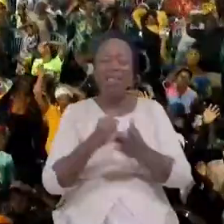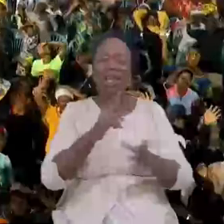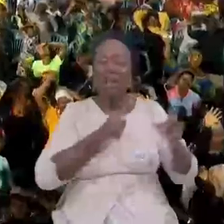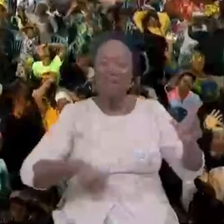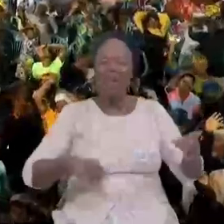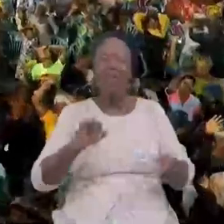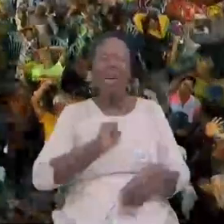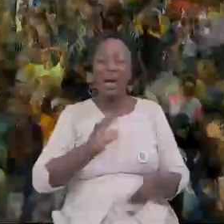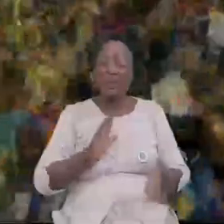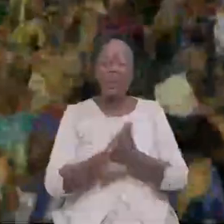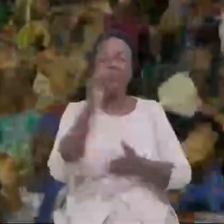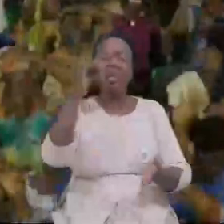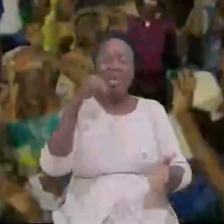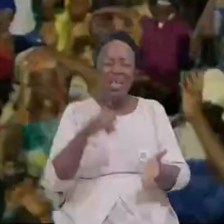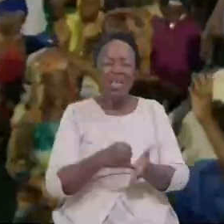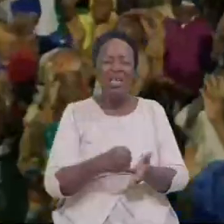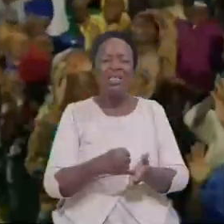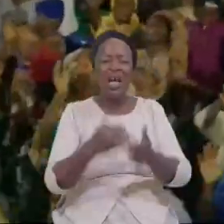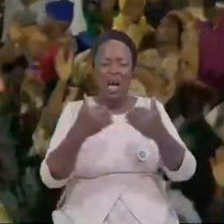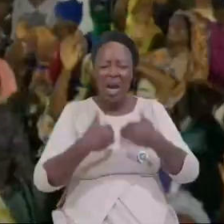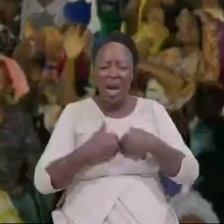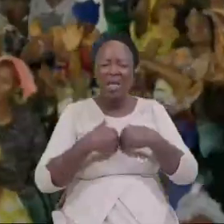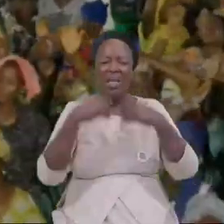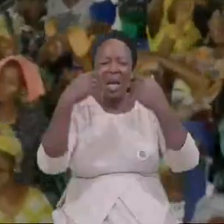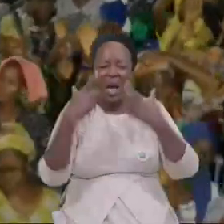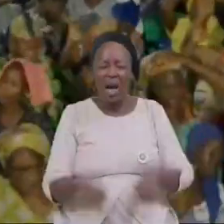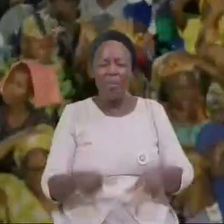C'est fait au nom de